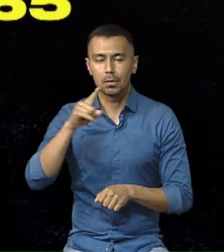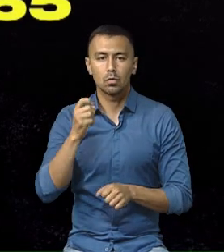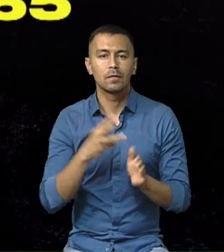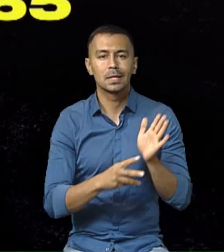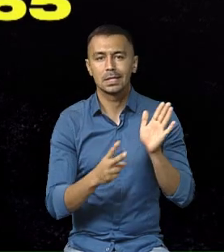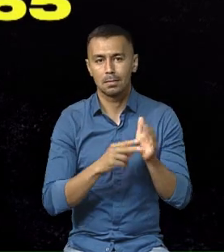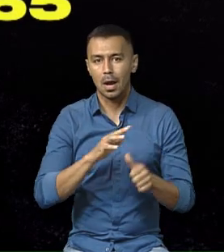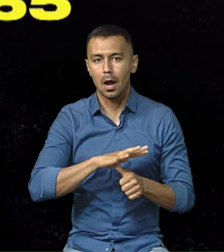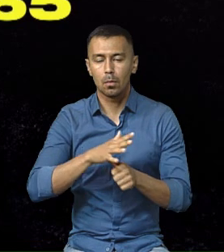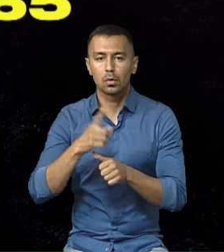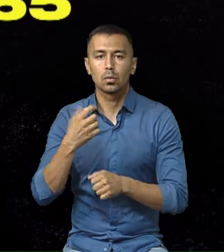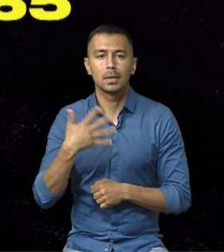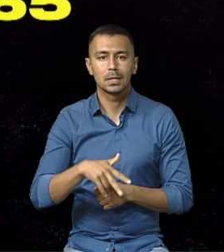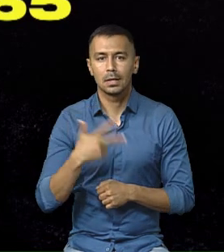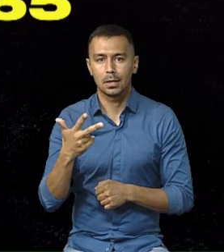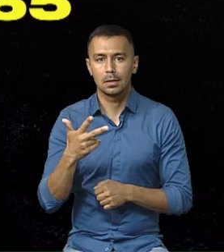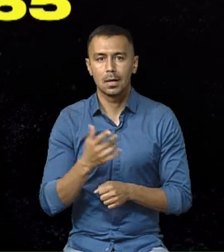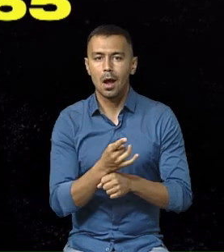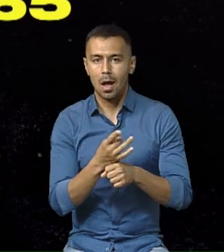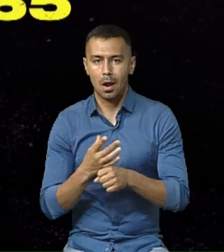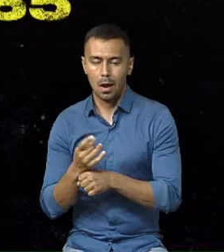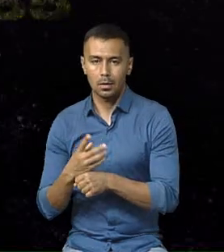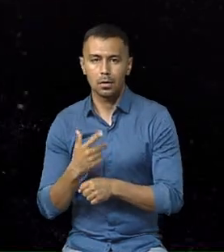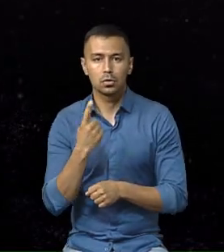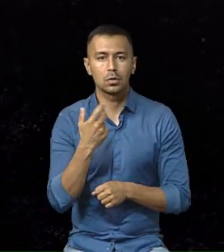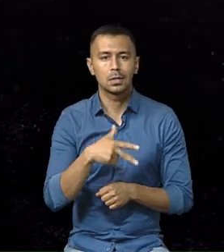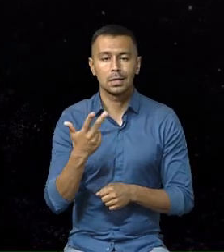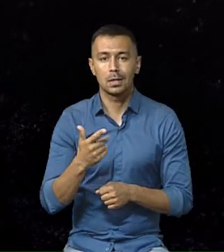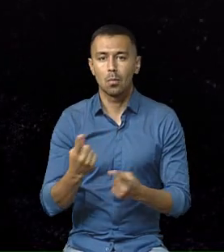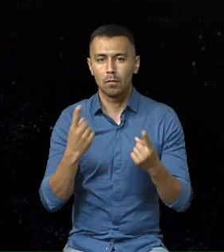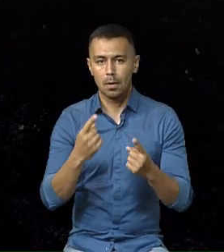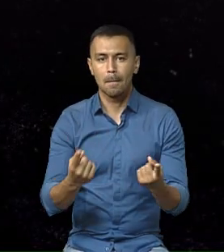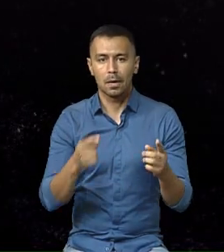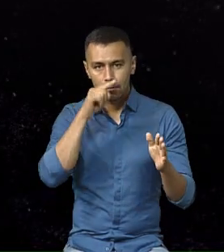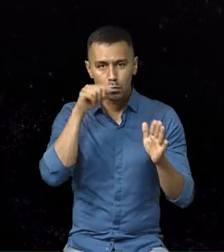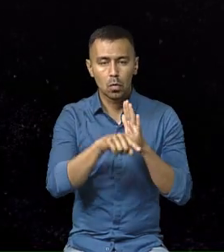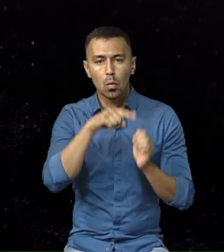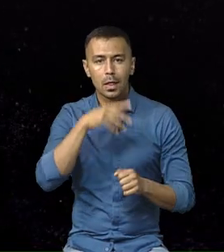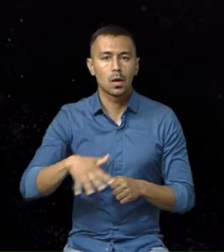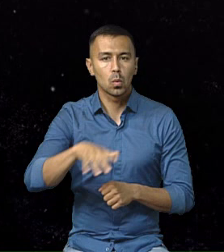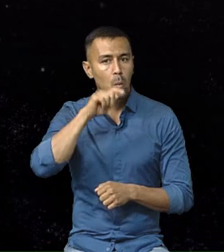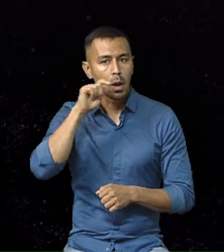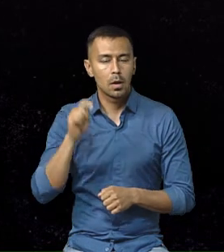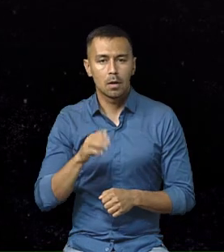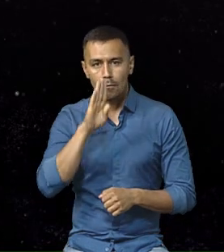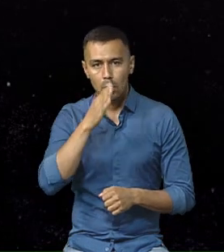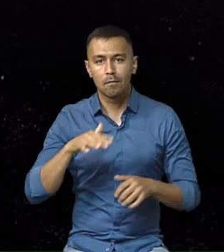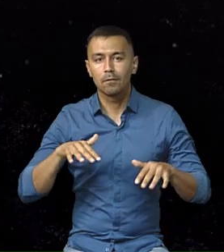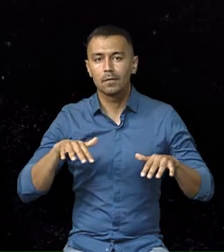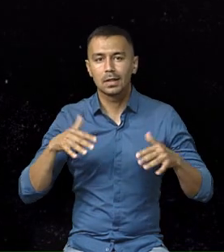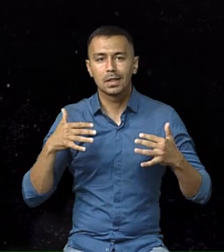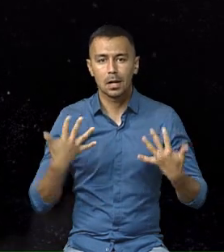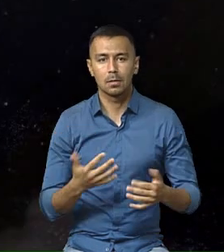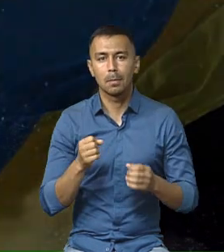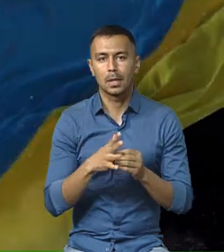187 гелікоптерів та 153 крилатих ракет. За 133 дні повномасштабного вторгнення Росії на територію України ворог втратив 15